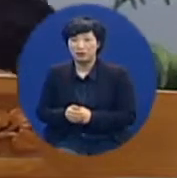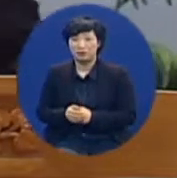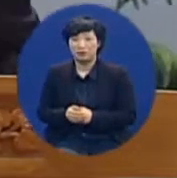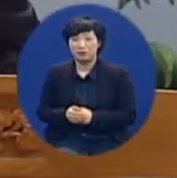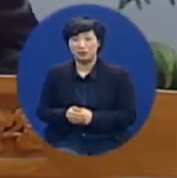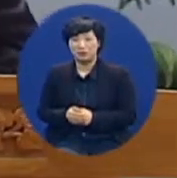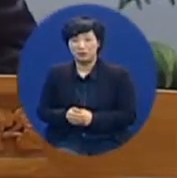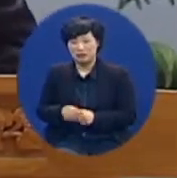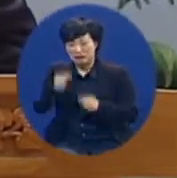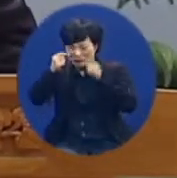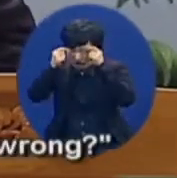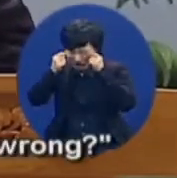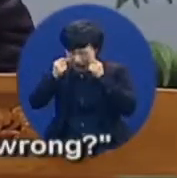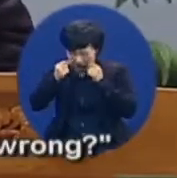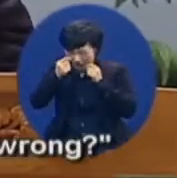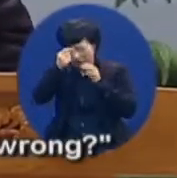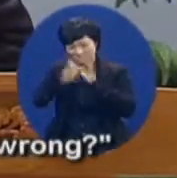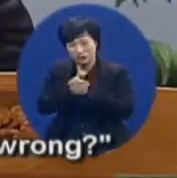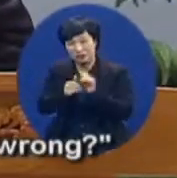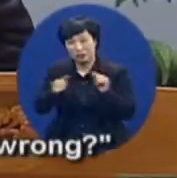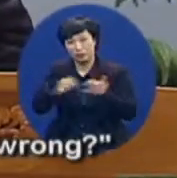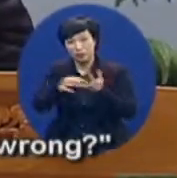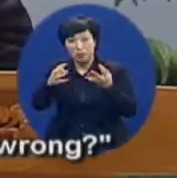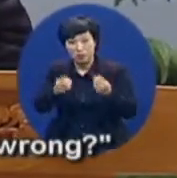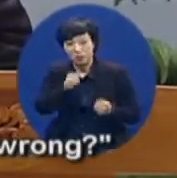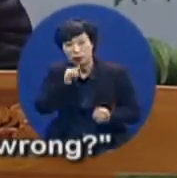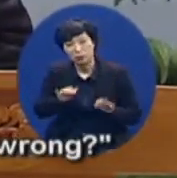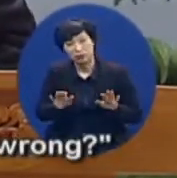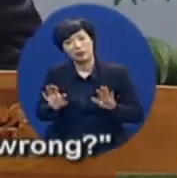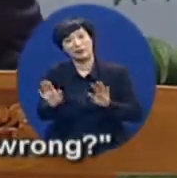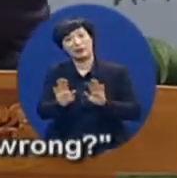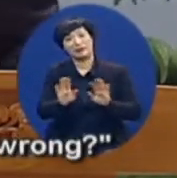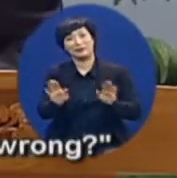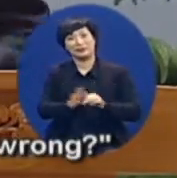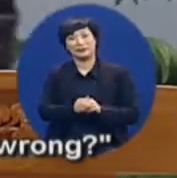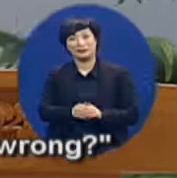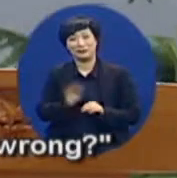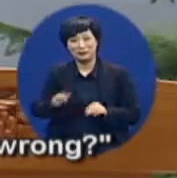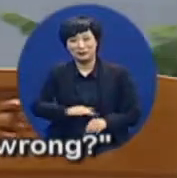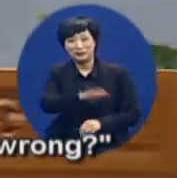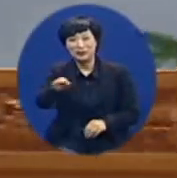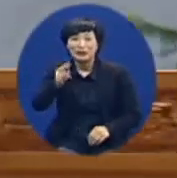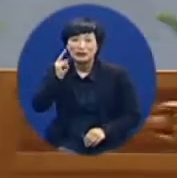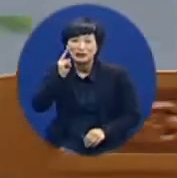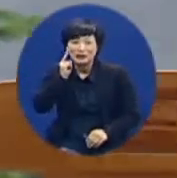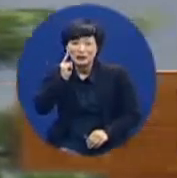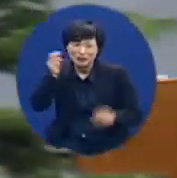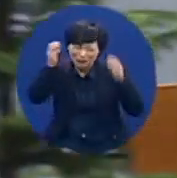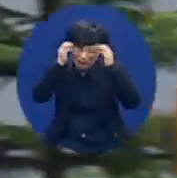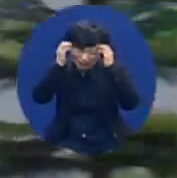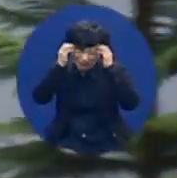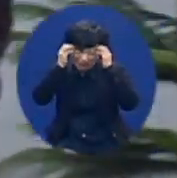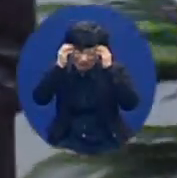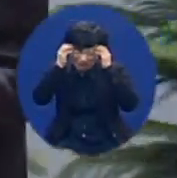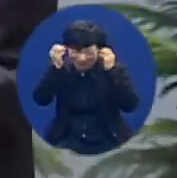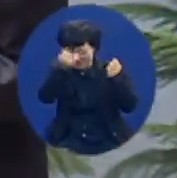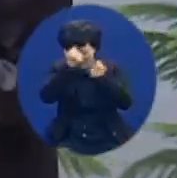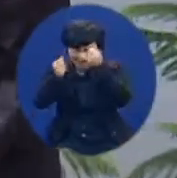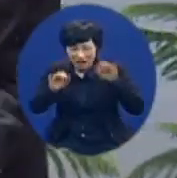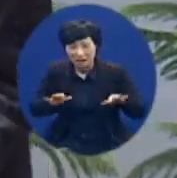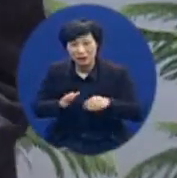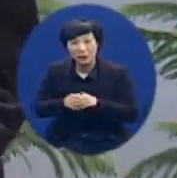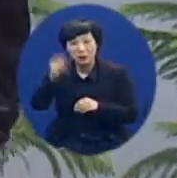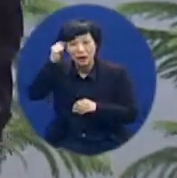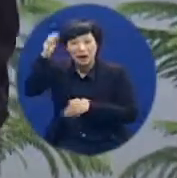이러십니까라고 대두는 사람 전 많아 아니야 우리가 심한 고통을 당할수록 하나님이 계시기